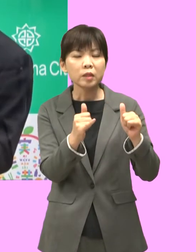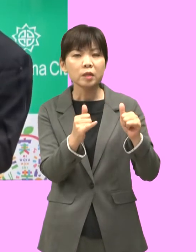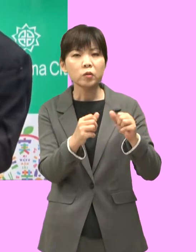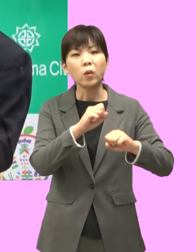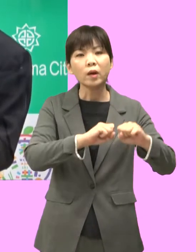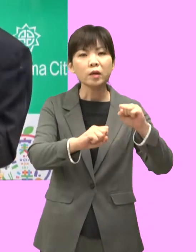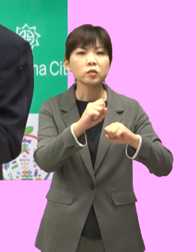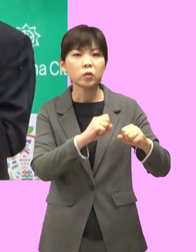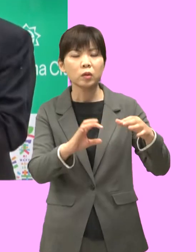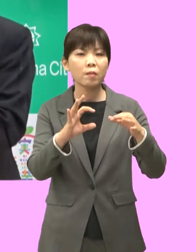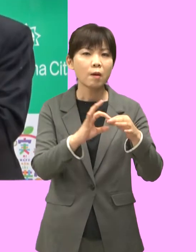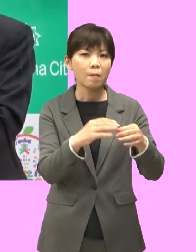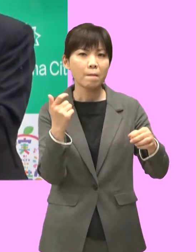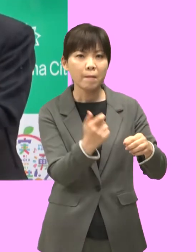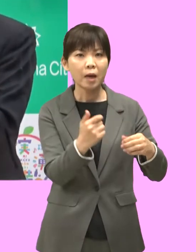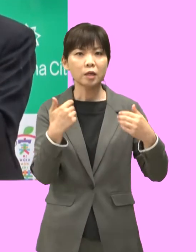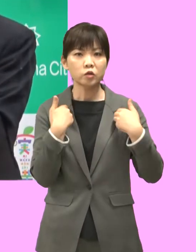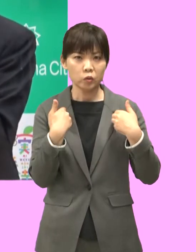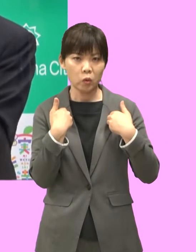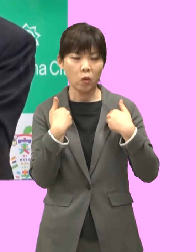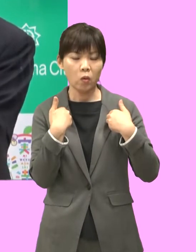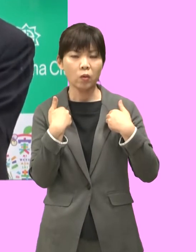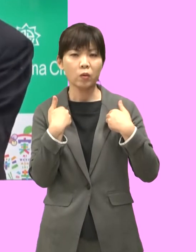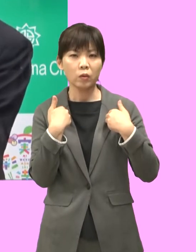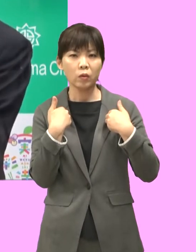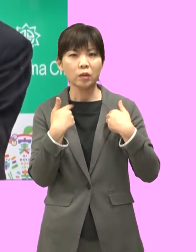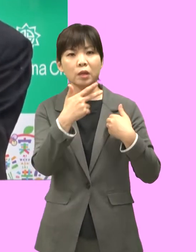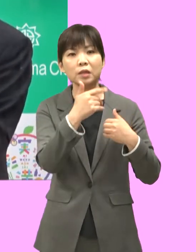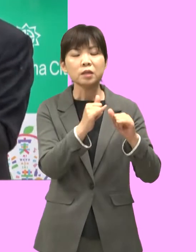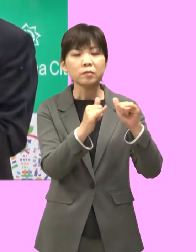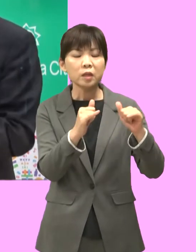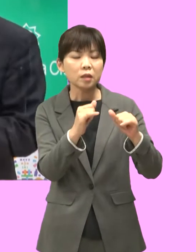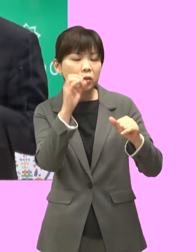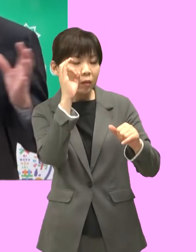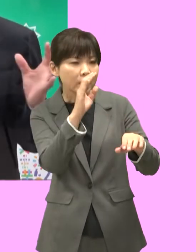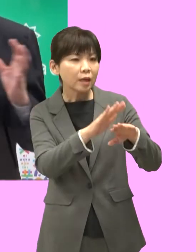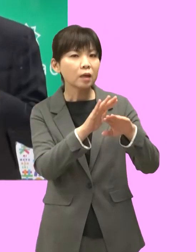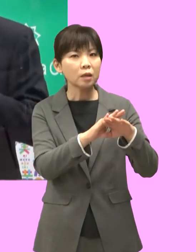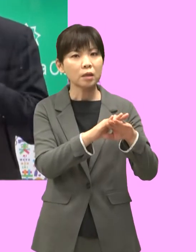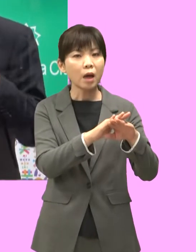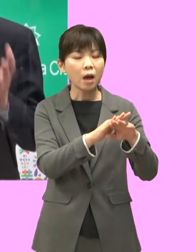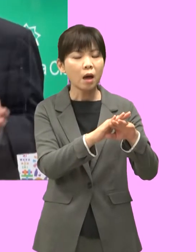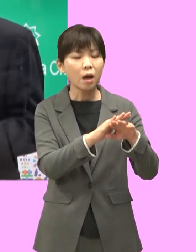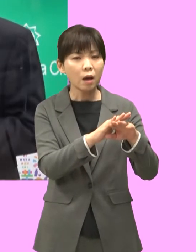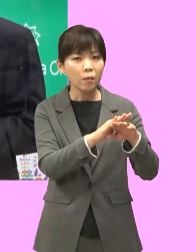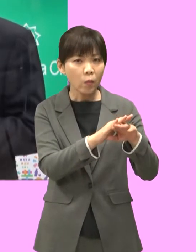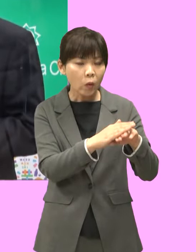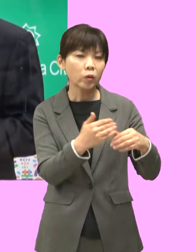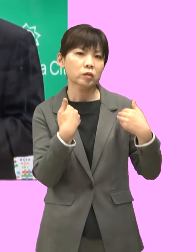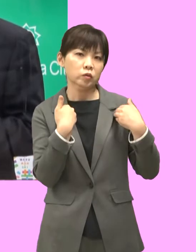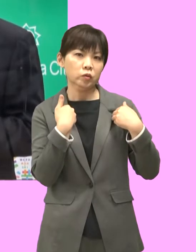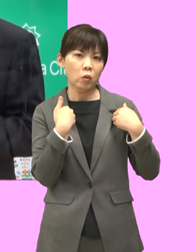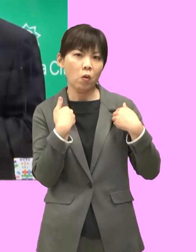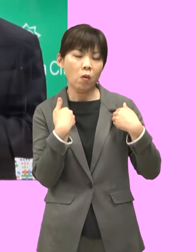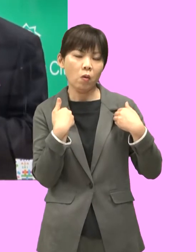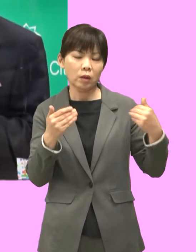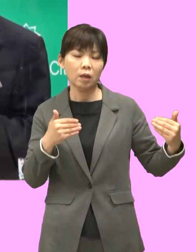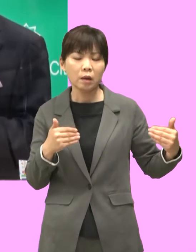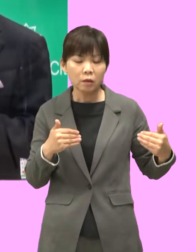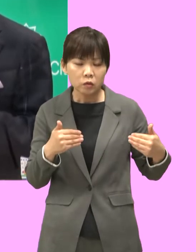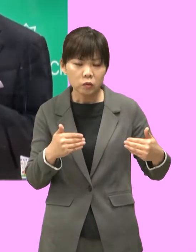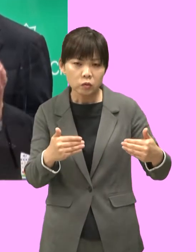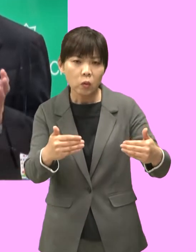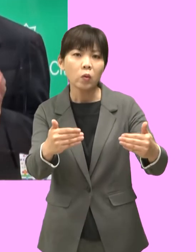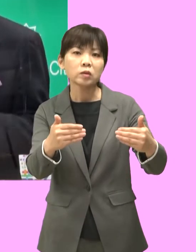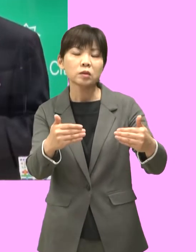かなきゃいけないんで、やっぱり市民の視点も持ち合わせなきゃいけないんですね。ですからこういったものを抱き合わせた運営主体というのは非常にやっぱり難しいわ